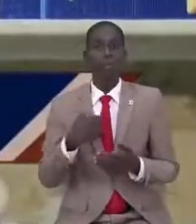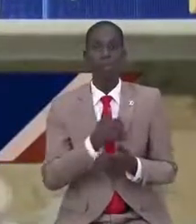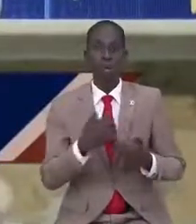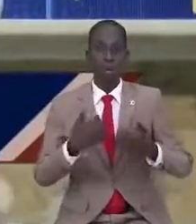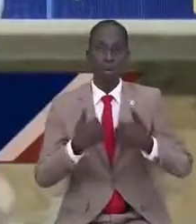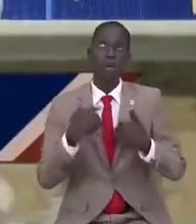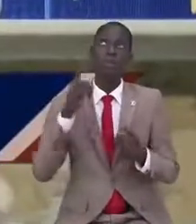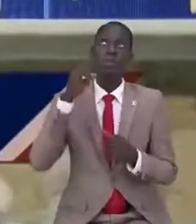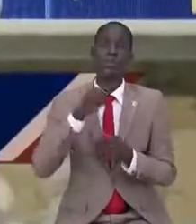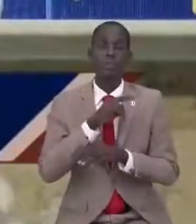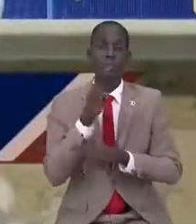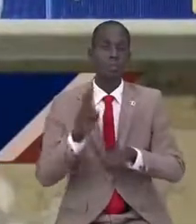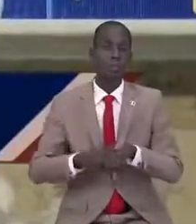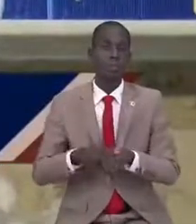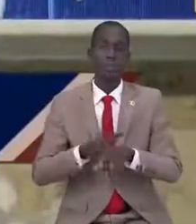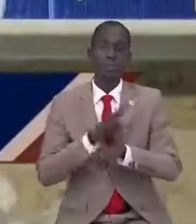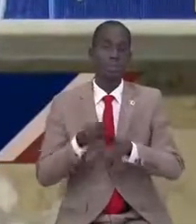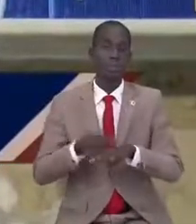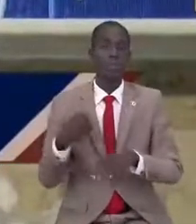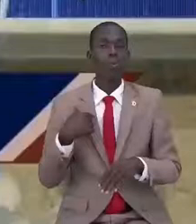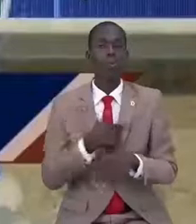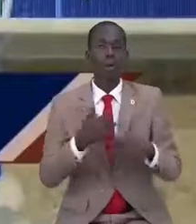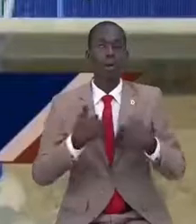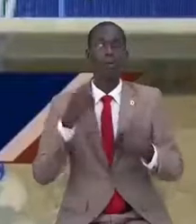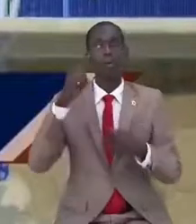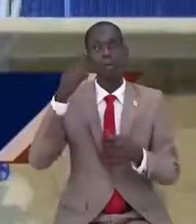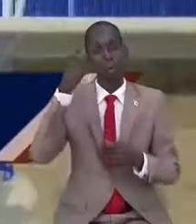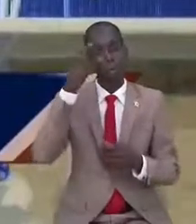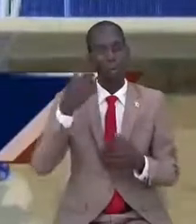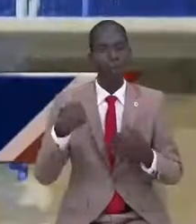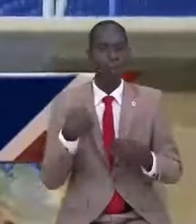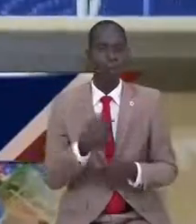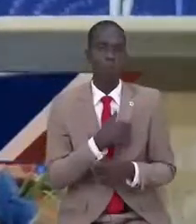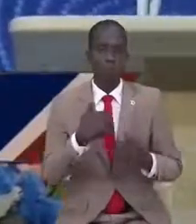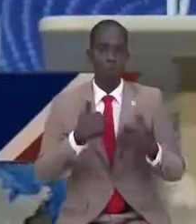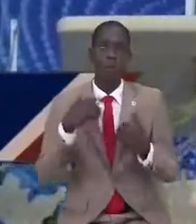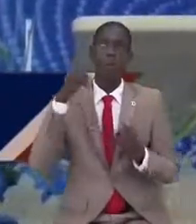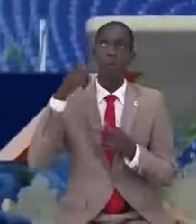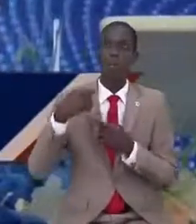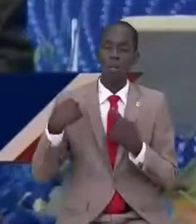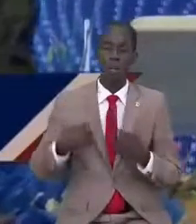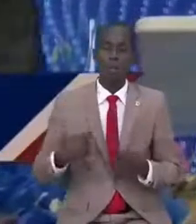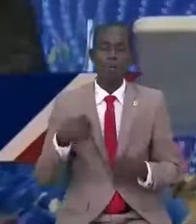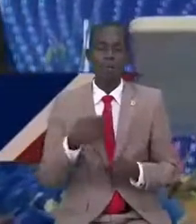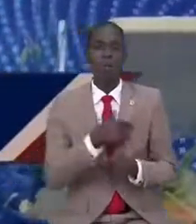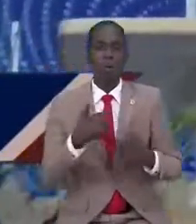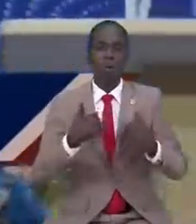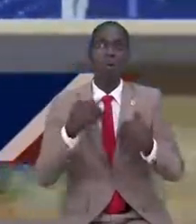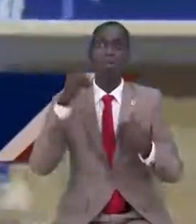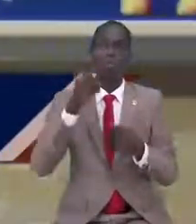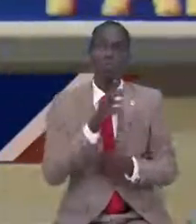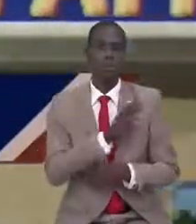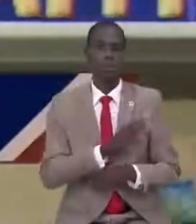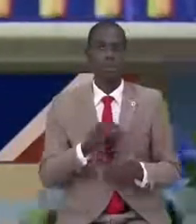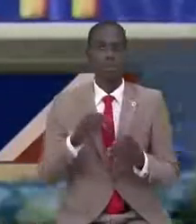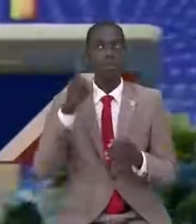est humble. Nous avons sa nature, nous avons son esprit, nous avons son cœur, nous avons son style de vie. Il